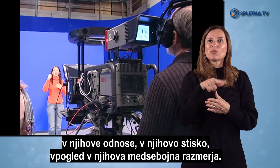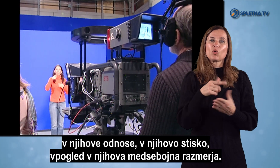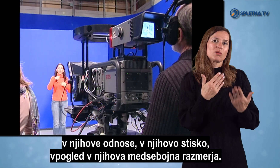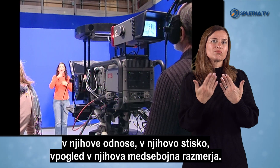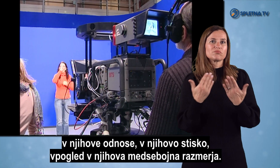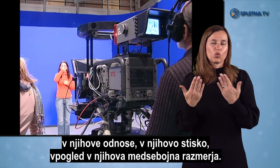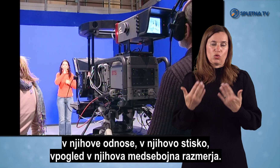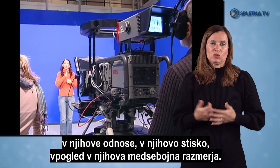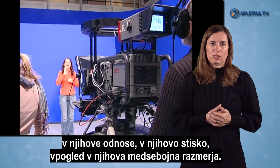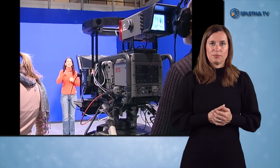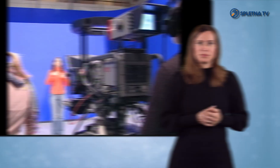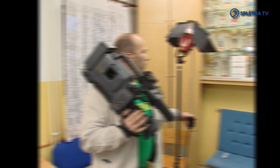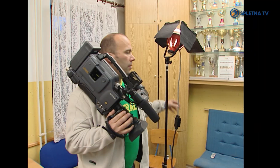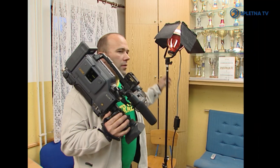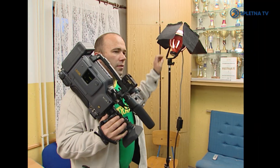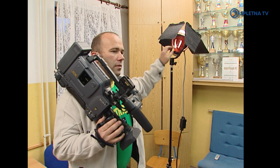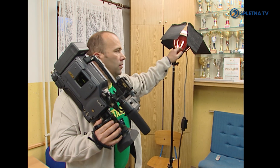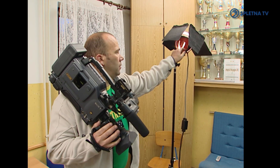razmerja.